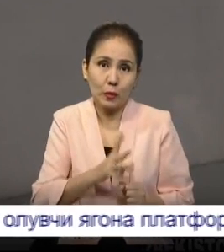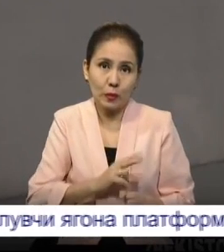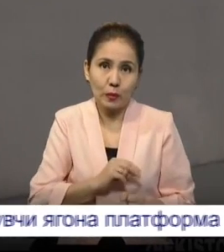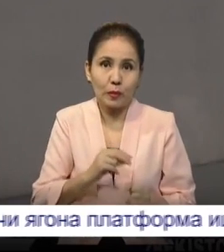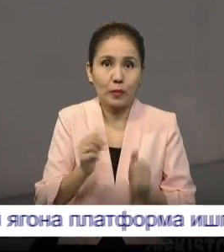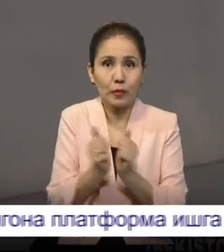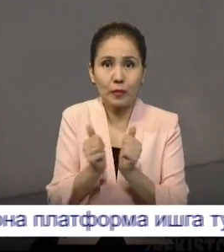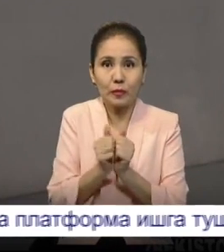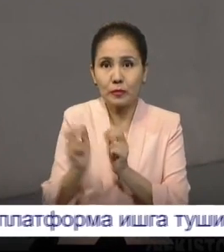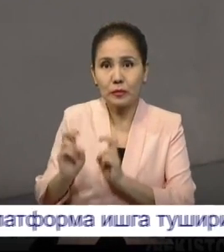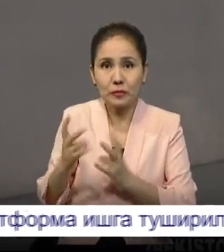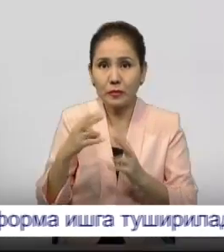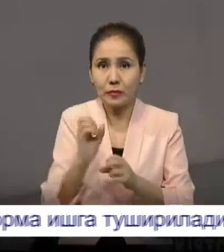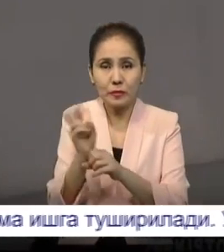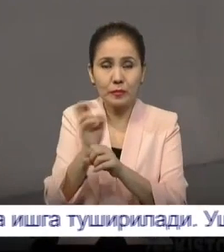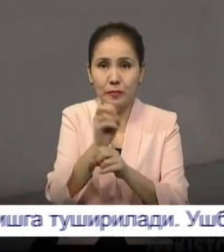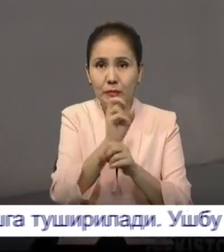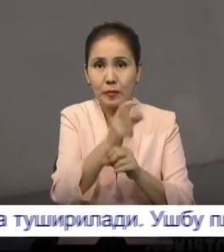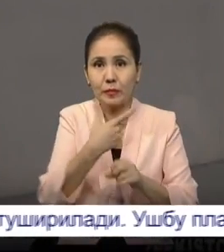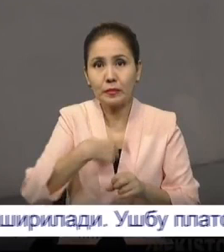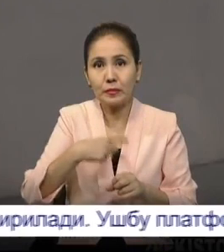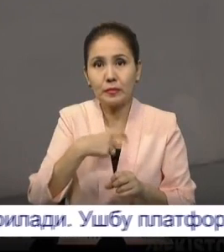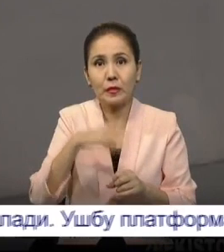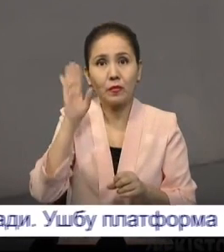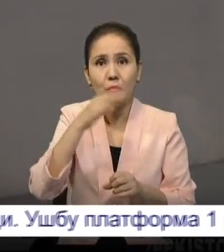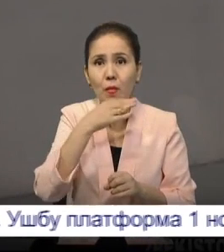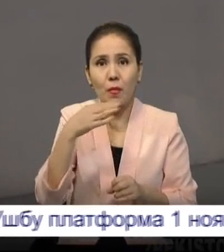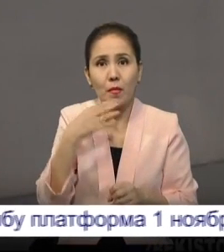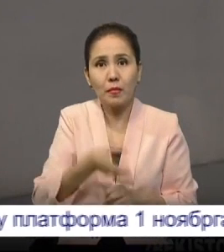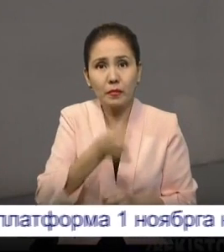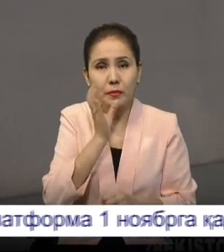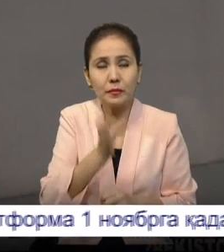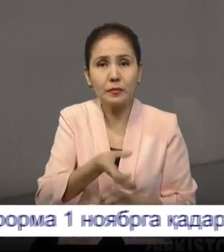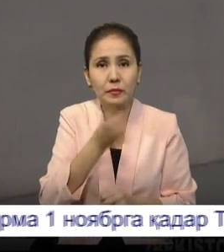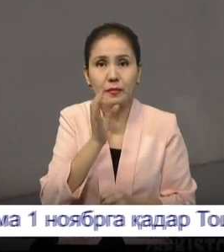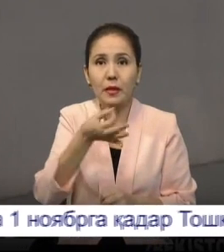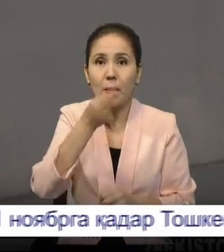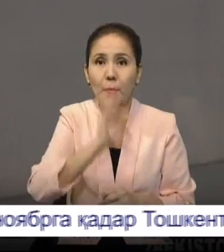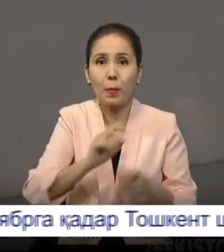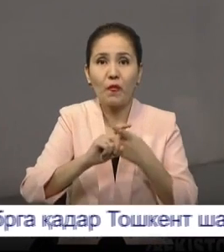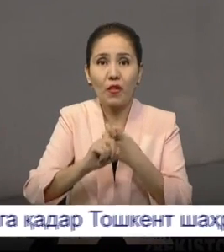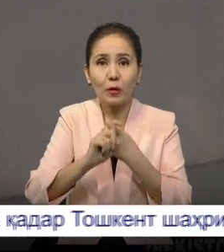yonimga kelmagin dedim, alohidaladik. Ko'proq suyuqlik ichdim, antivirusni ichdim,